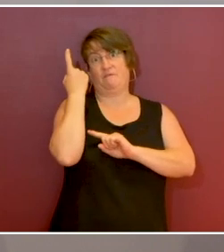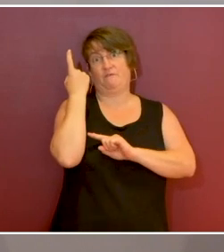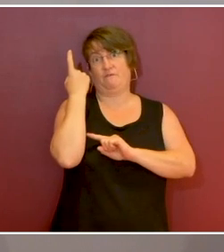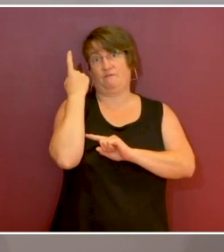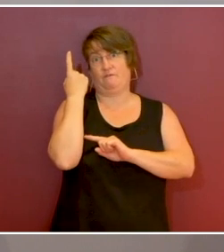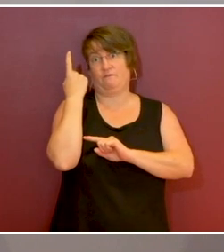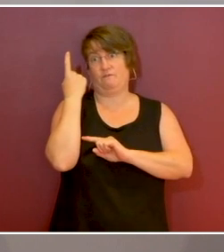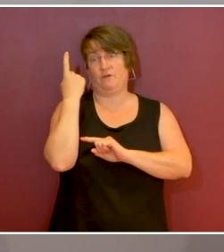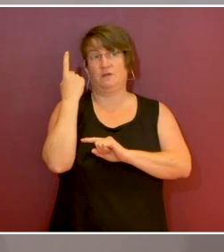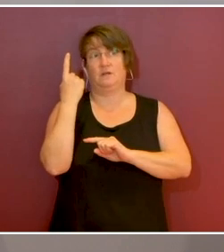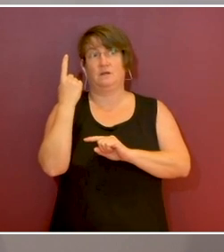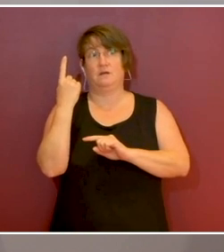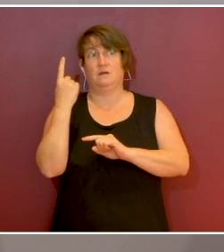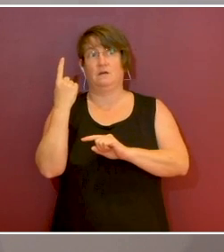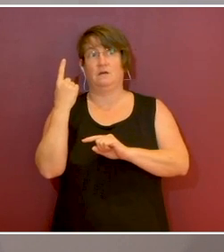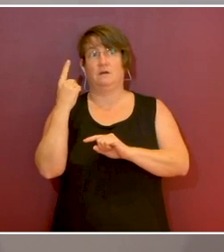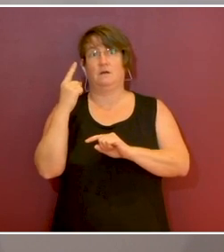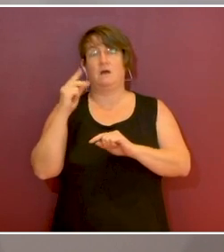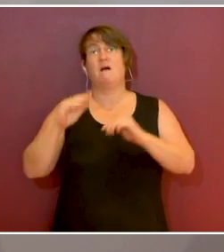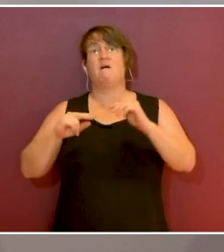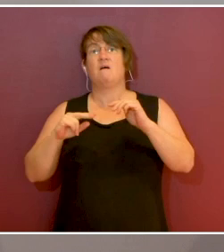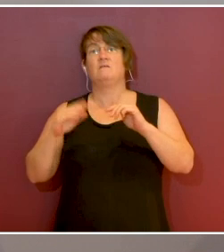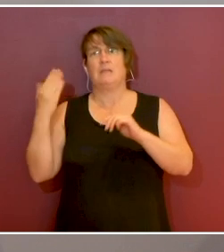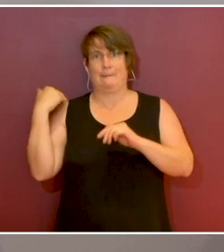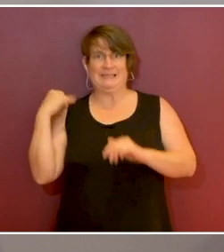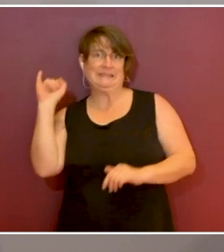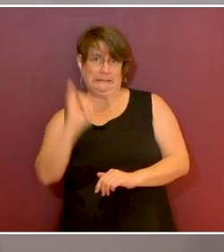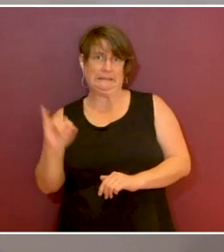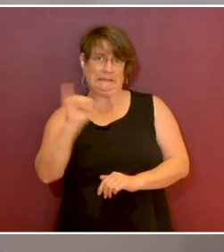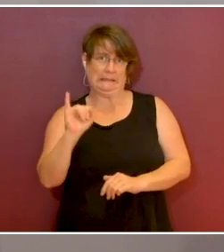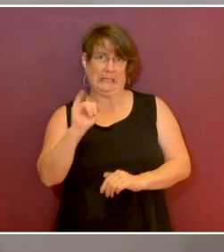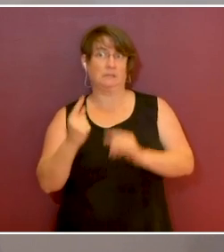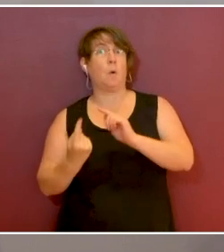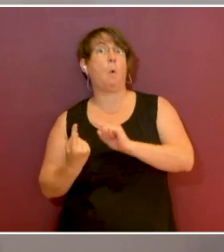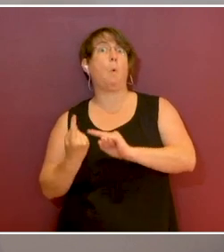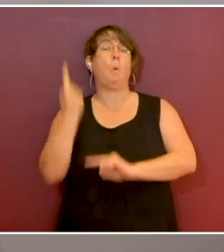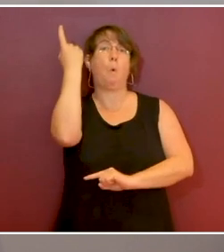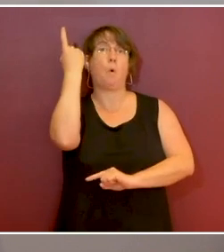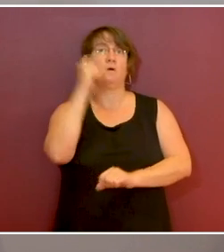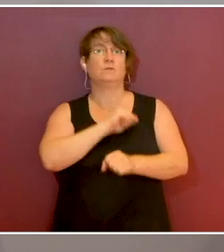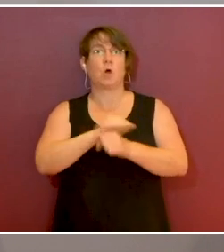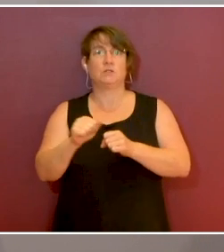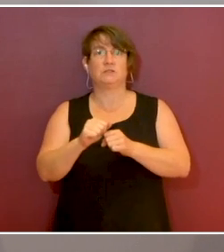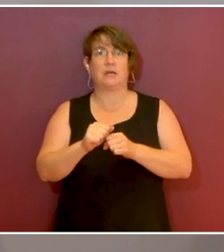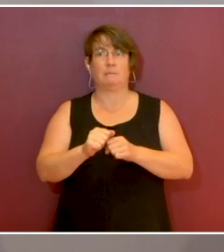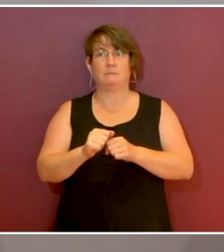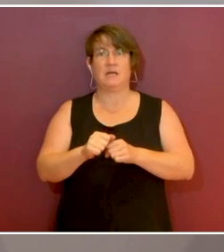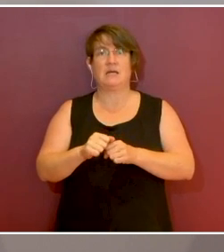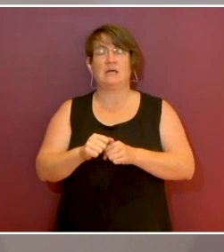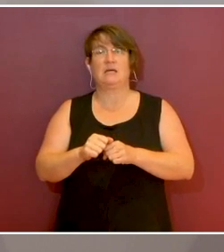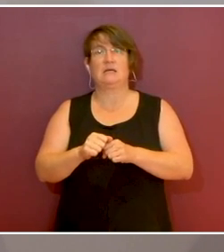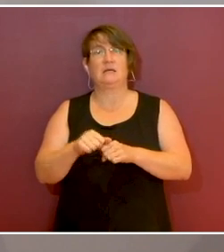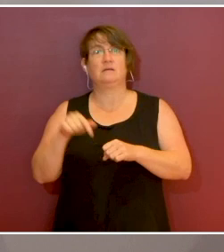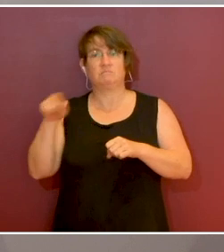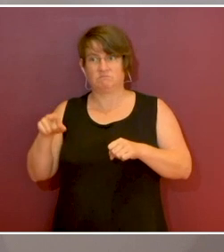Zeit der vergleichsweise hohen Inzidenz wirklich zu keinerlei Infektion innerhalb